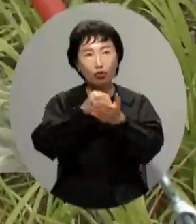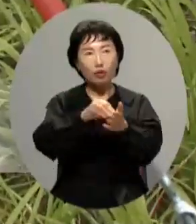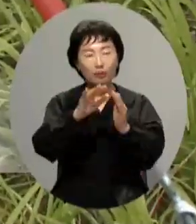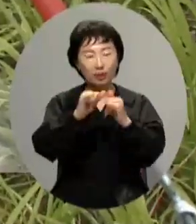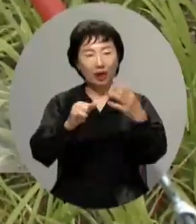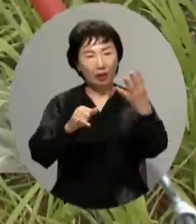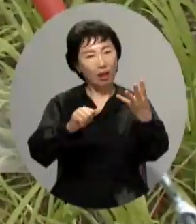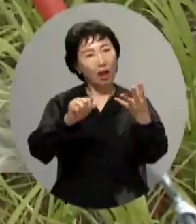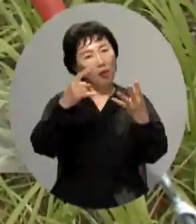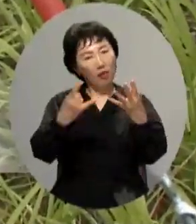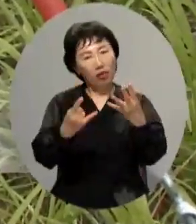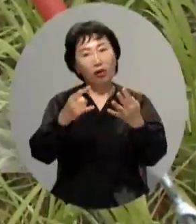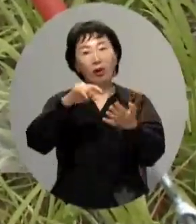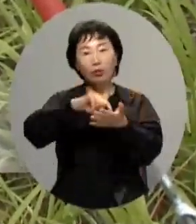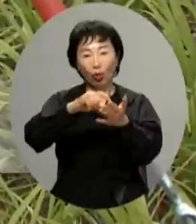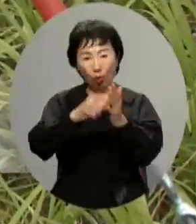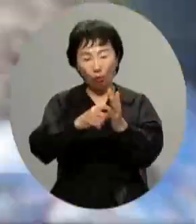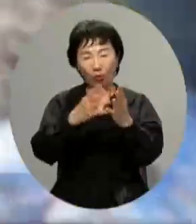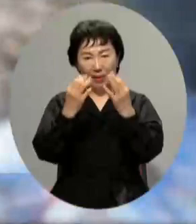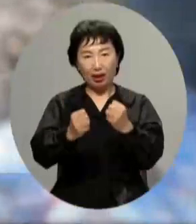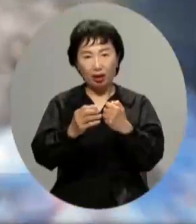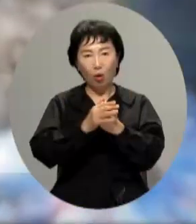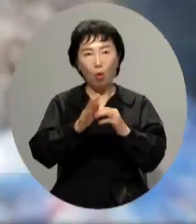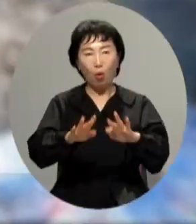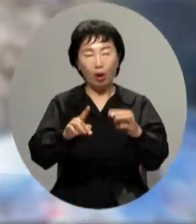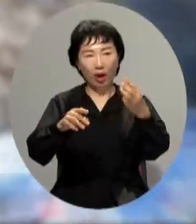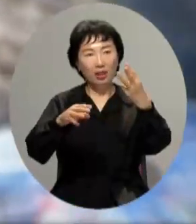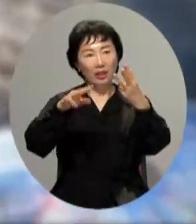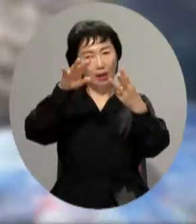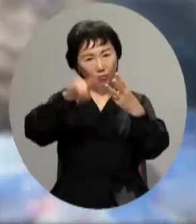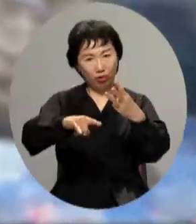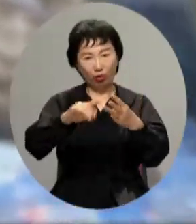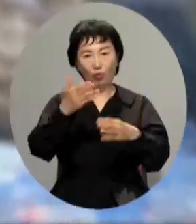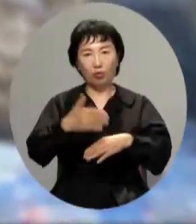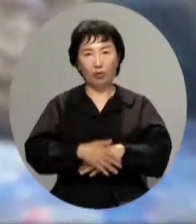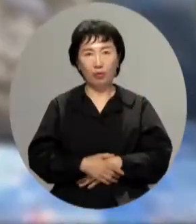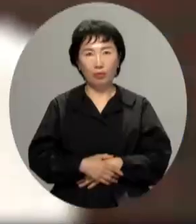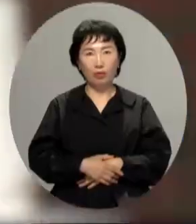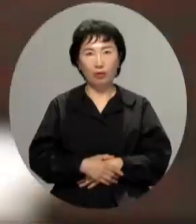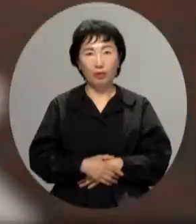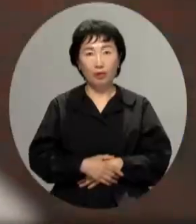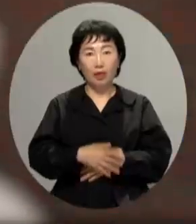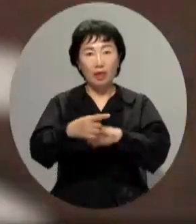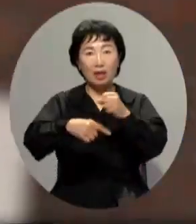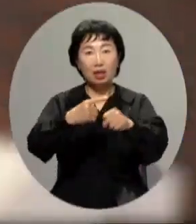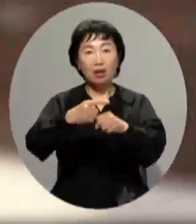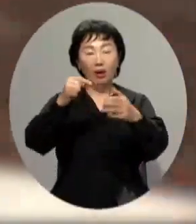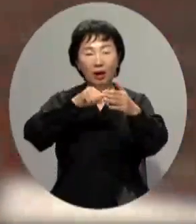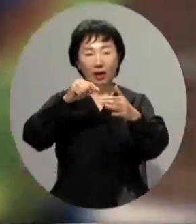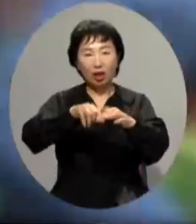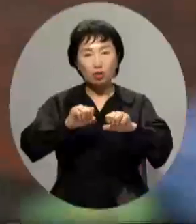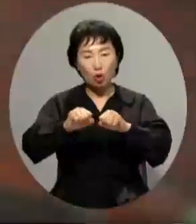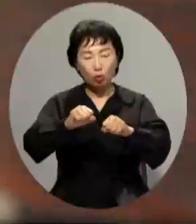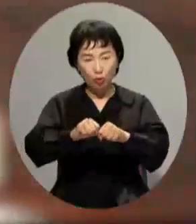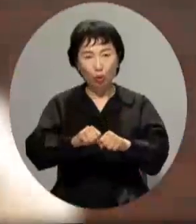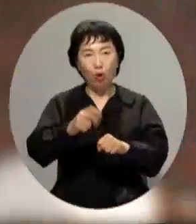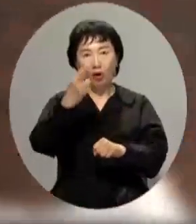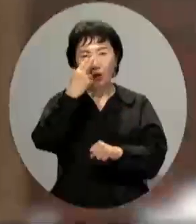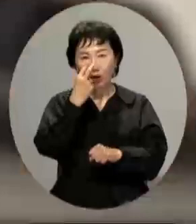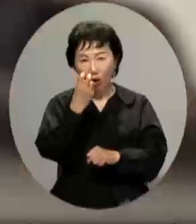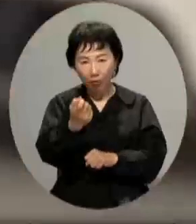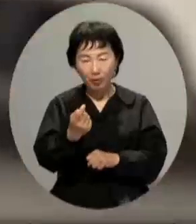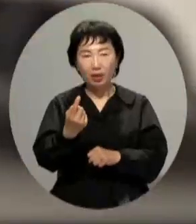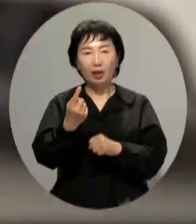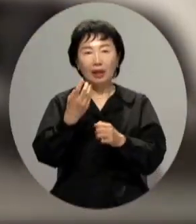많은 직업이 됐고 올해는 세 번째로 올라섰습니다. 1년 새 청소와 경비 관련 단순